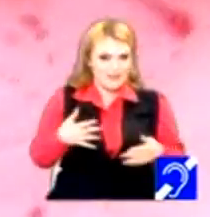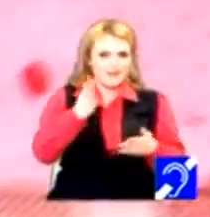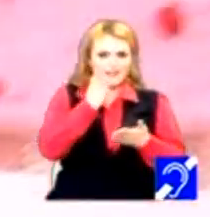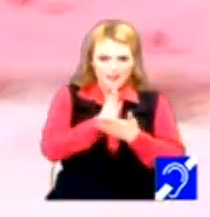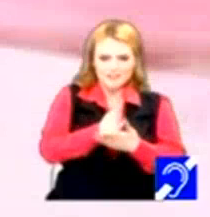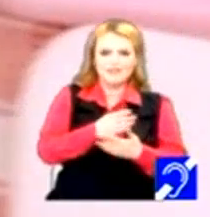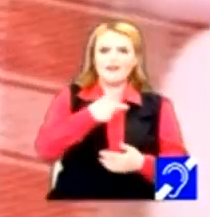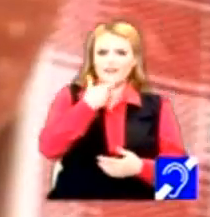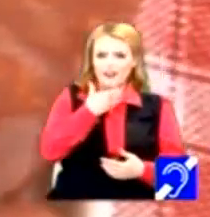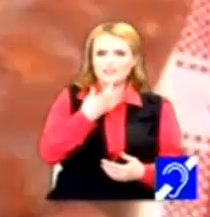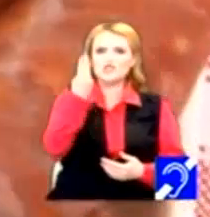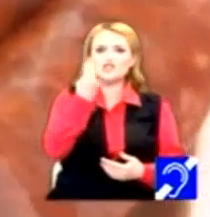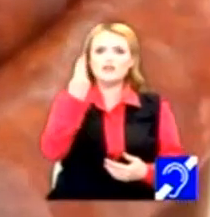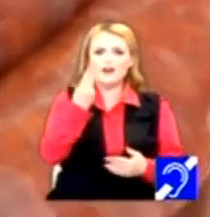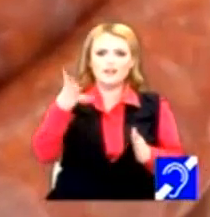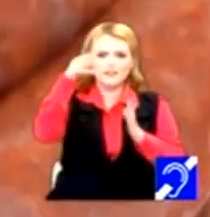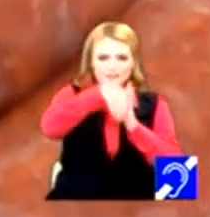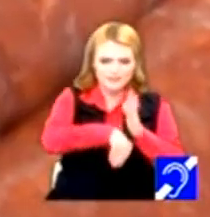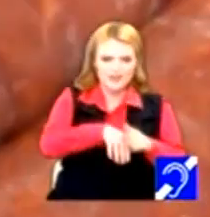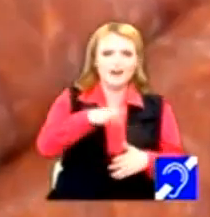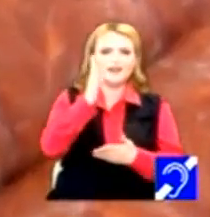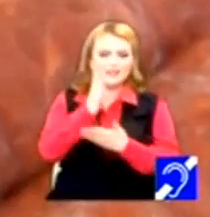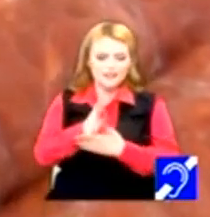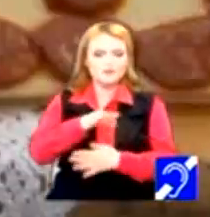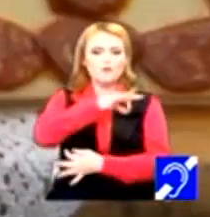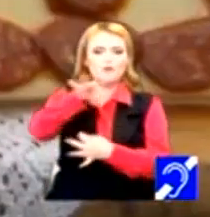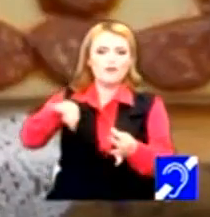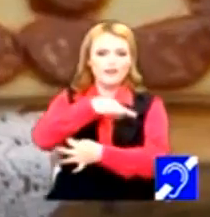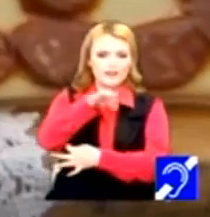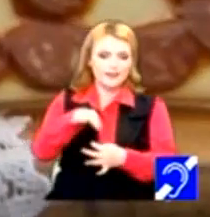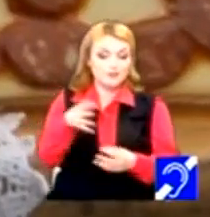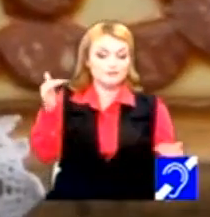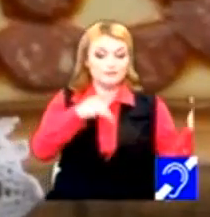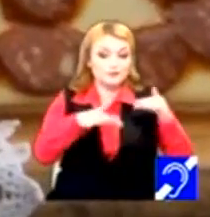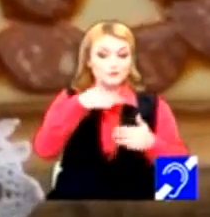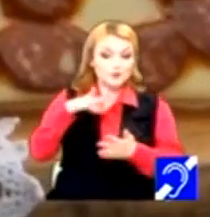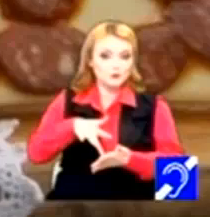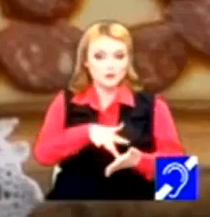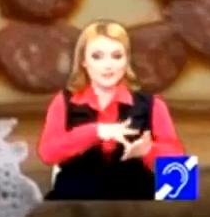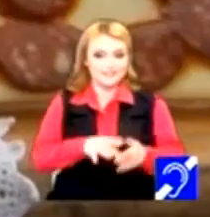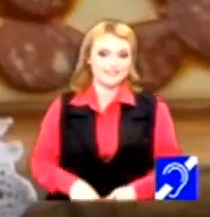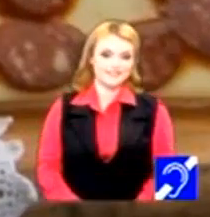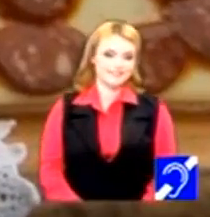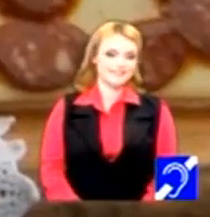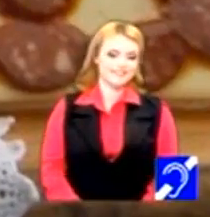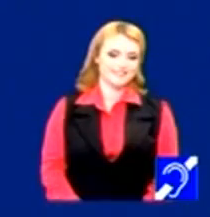și cu ciocolată. Evenimente ca acesta atrag mii de turiști din țară și din străinătate.